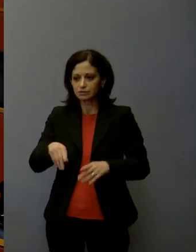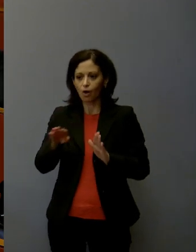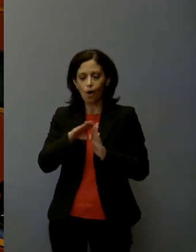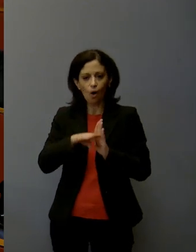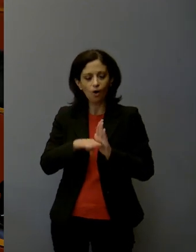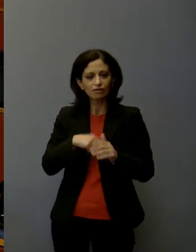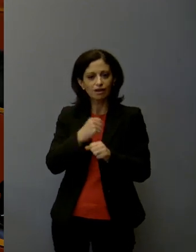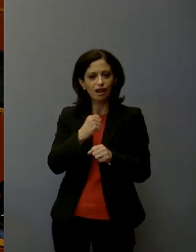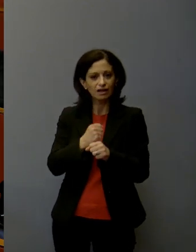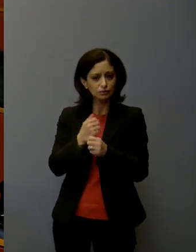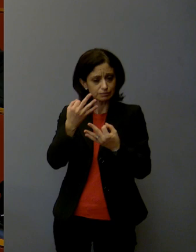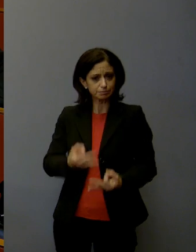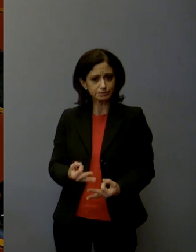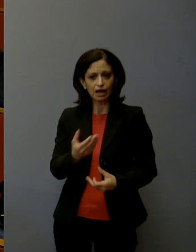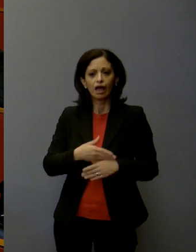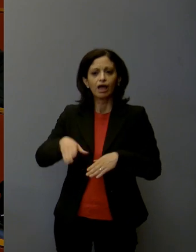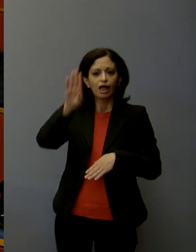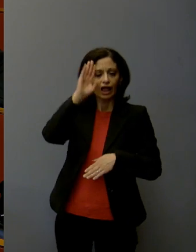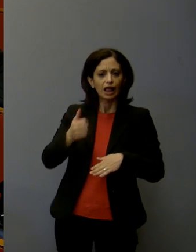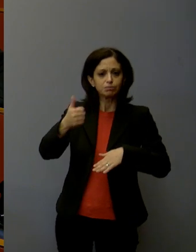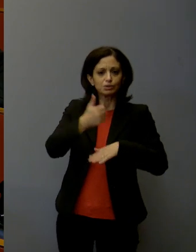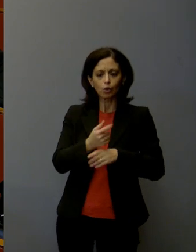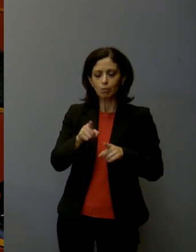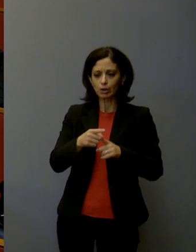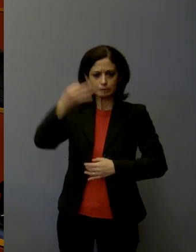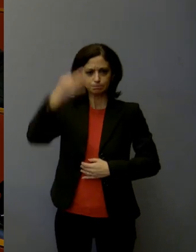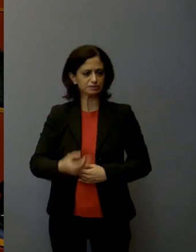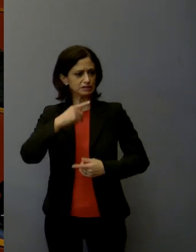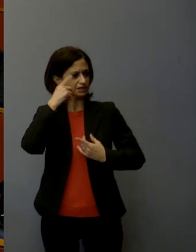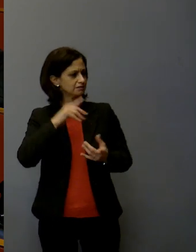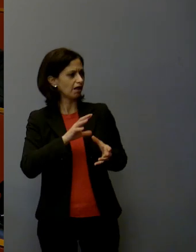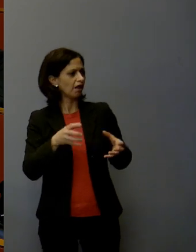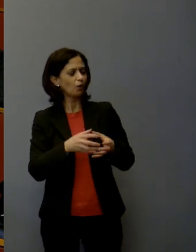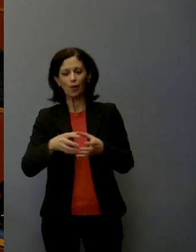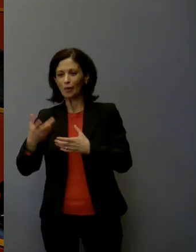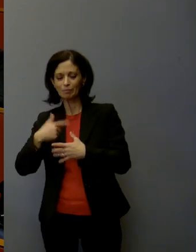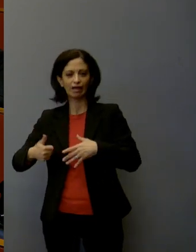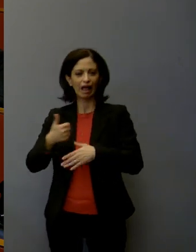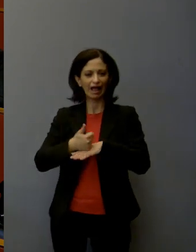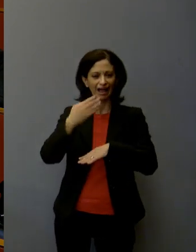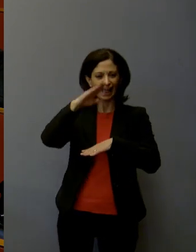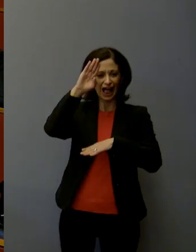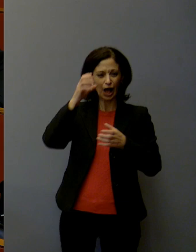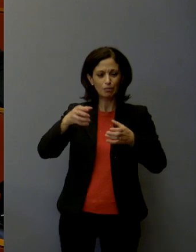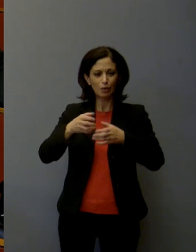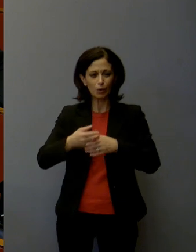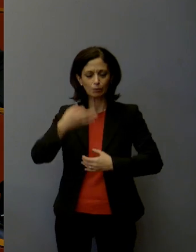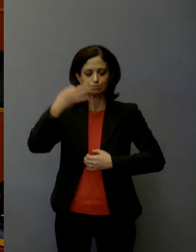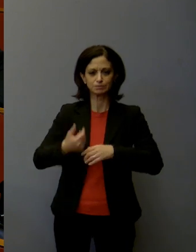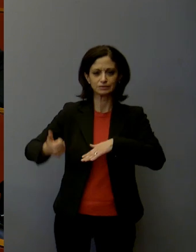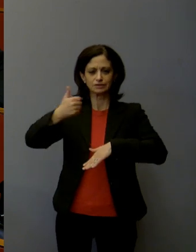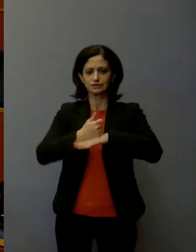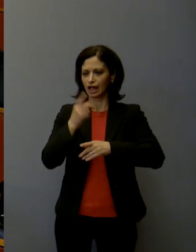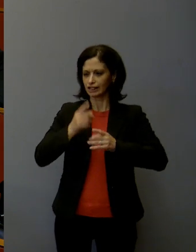non è che i capigruppo sono dei capi dei despoti che decidono albitrariamente rispetto ai gruppi Eh ora è la stessa domanda